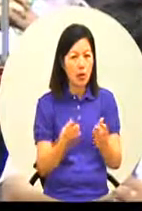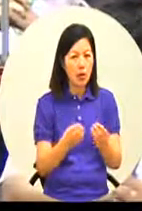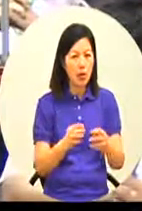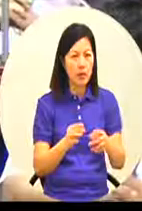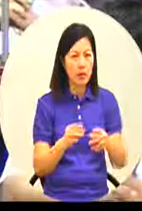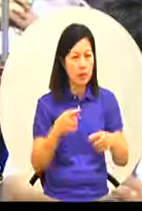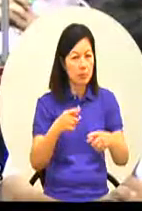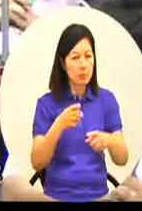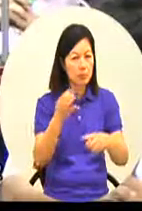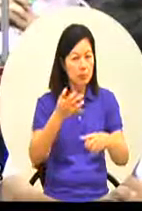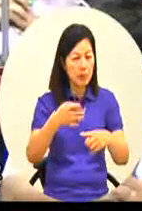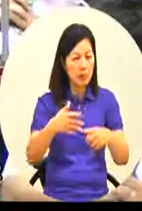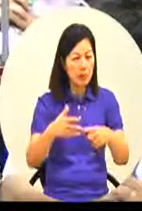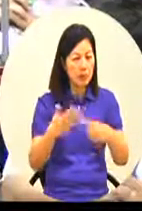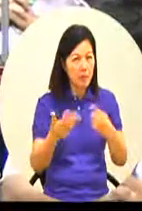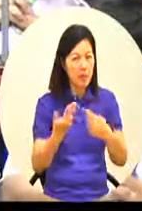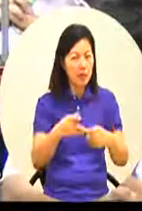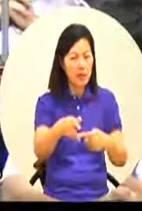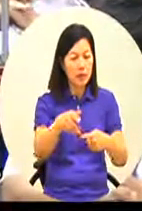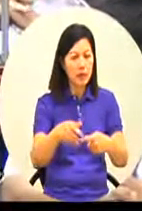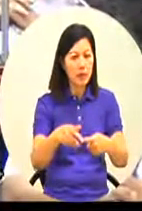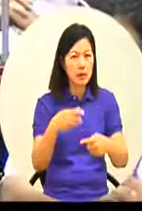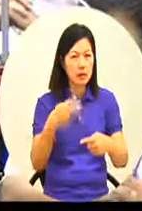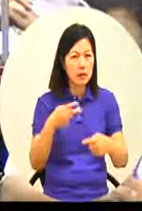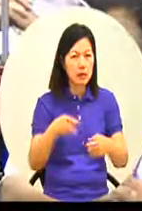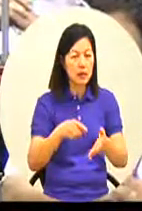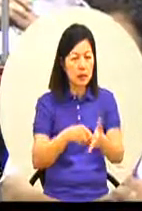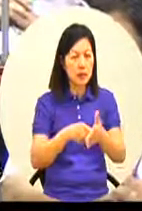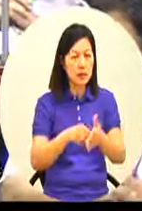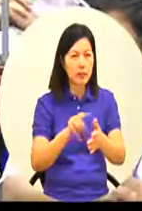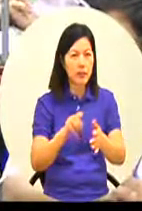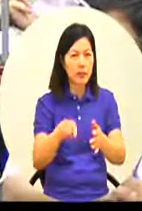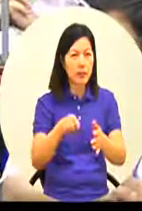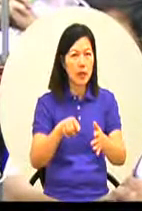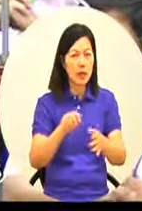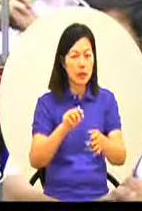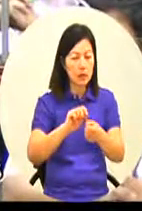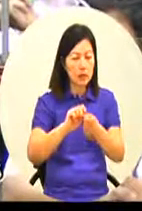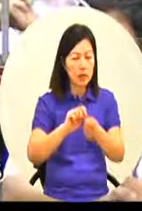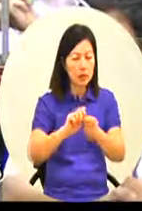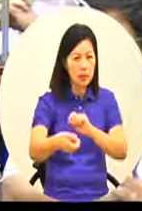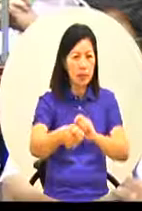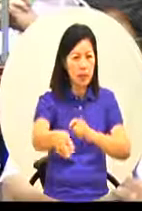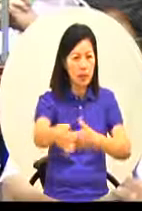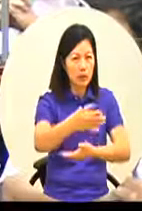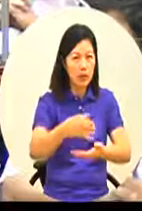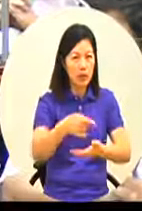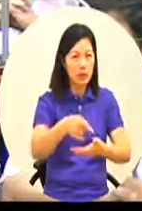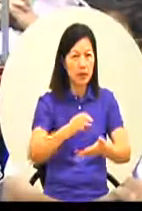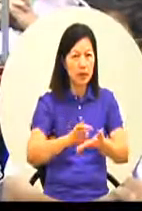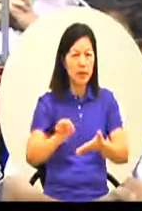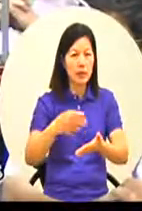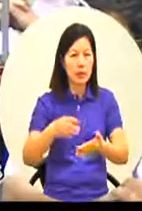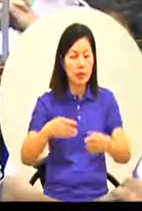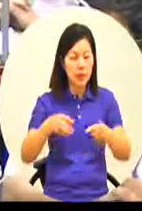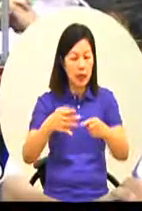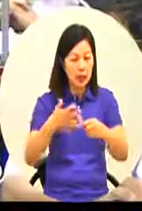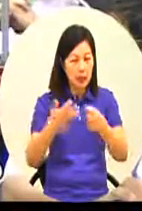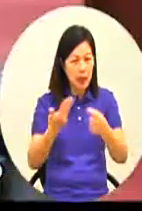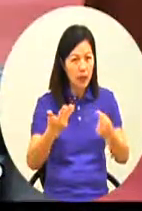报的申叫做申报地价，啊，这申报地价这就是咧扣地价税用的。所以其实公告地价还阁拍八折嘞，啊！